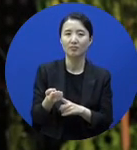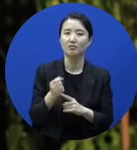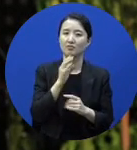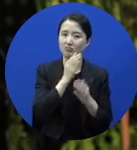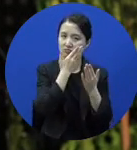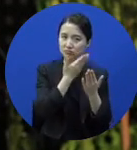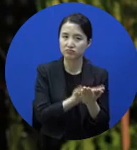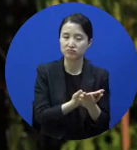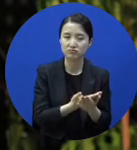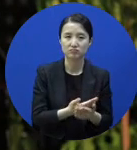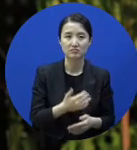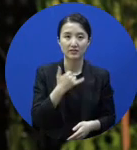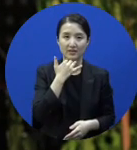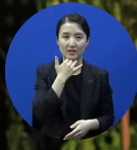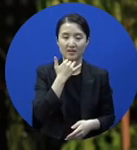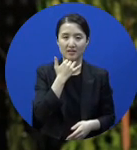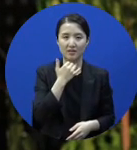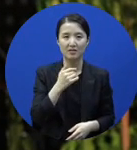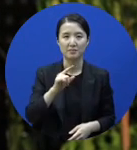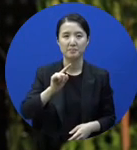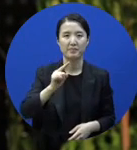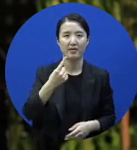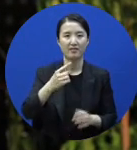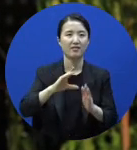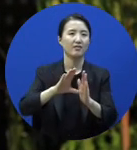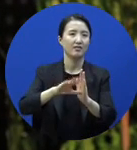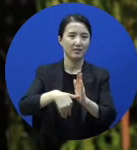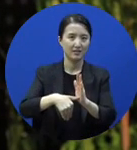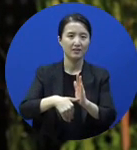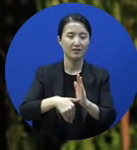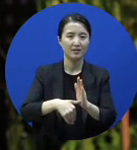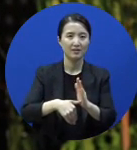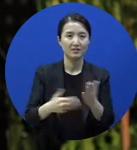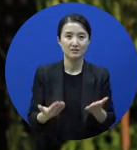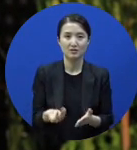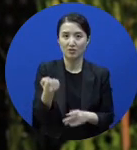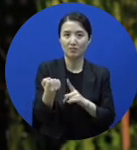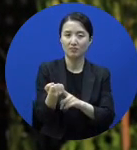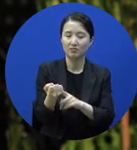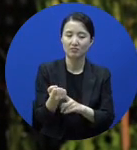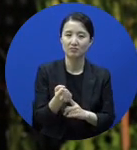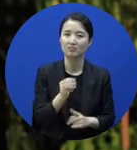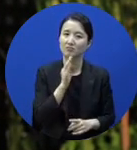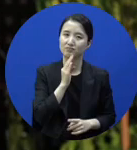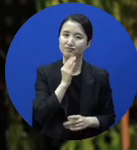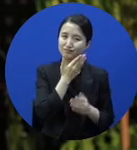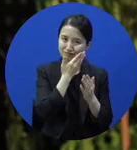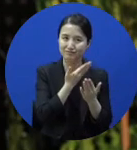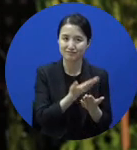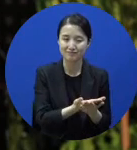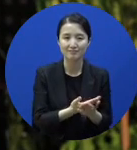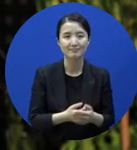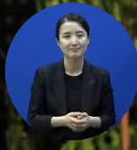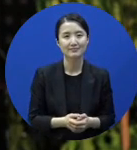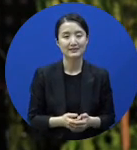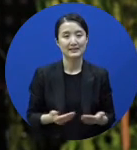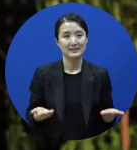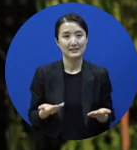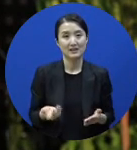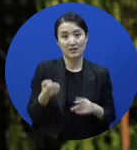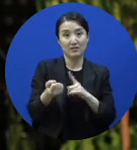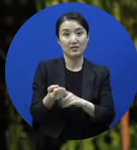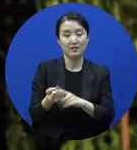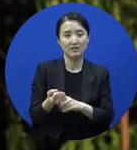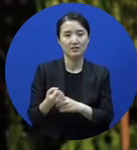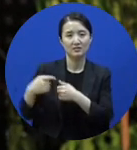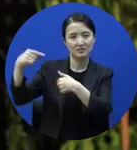준비하고 하는 과정이라고 생각이 됩니다. 뭐 어떻게 보면 이런 어떤 직업 자체가 개인이 선택해야 되고 만들어야